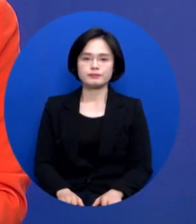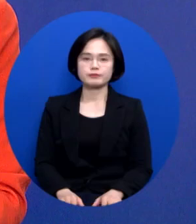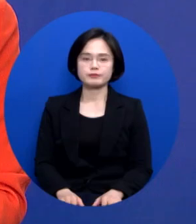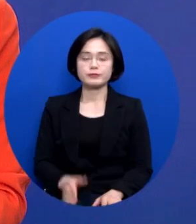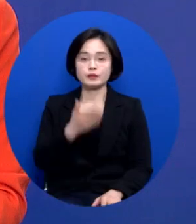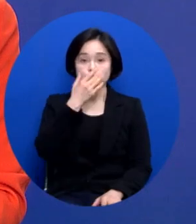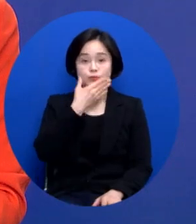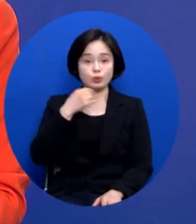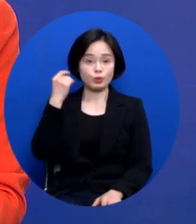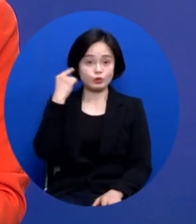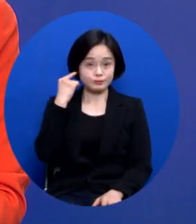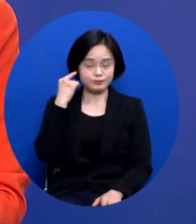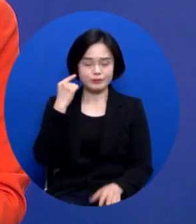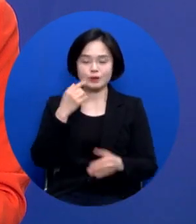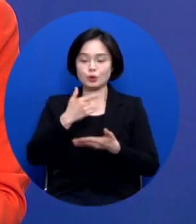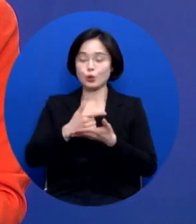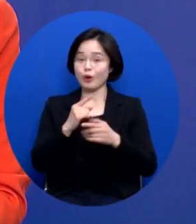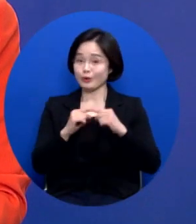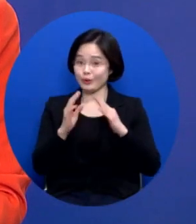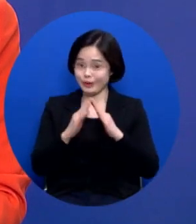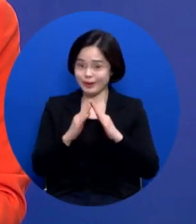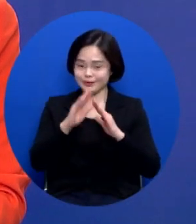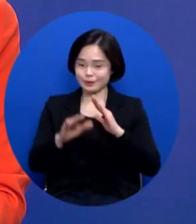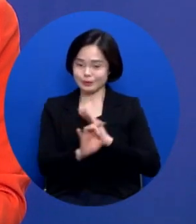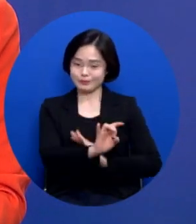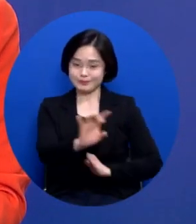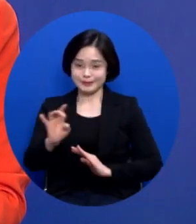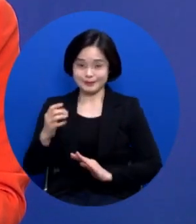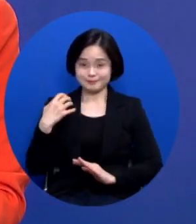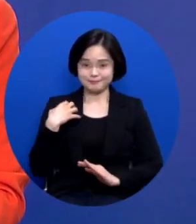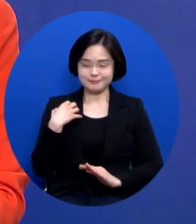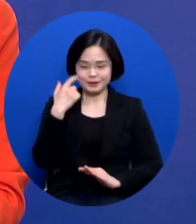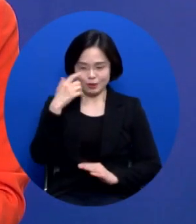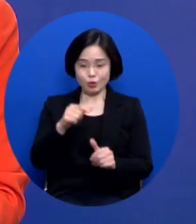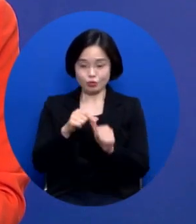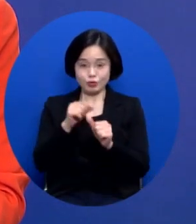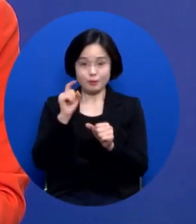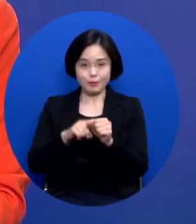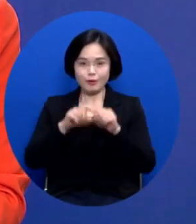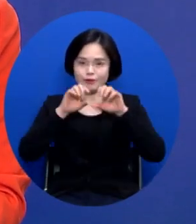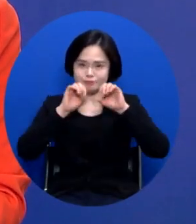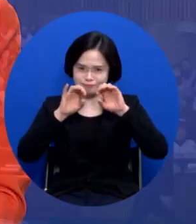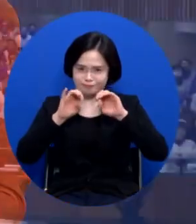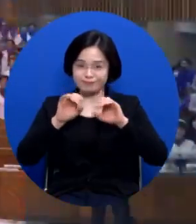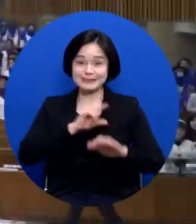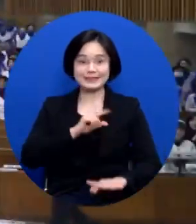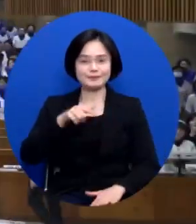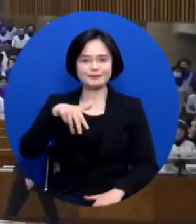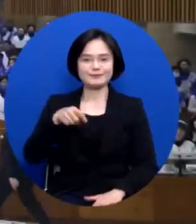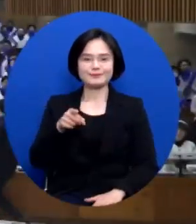순복음 노원교회의 전 교인이 한 명 이상 전도하는 청백전을 진행하고 있습니다.